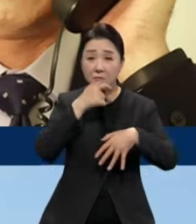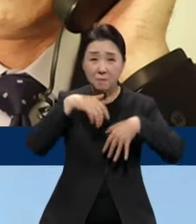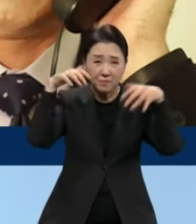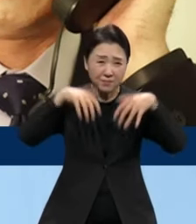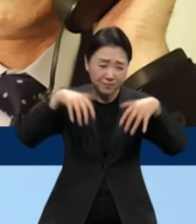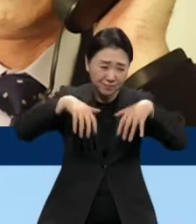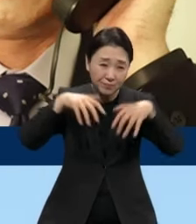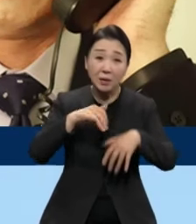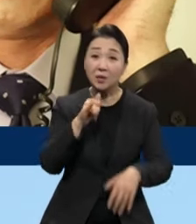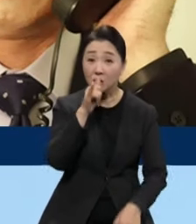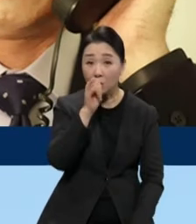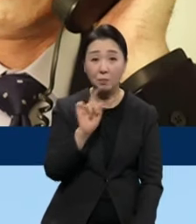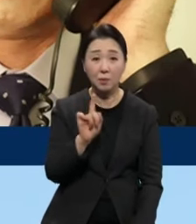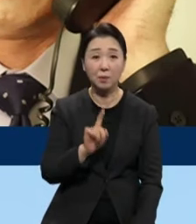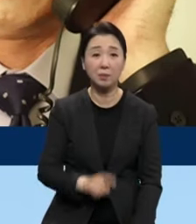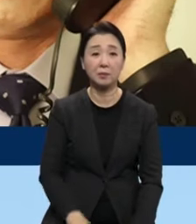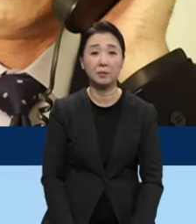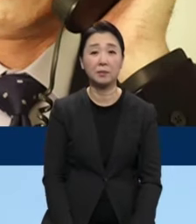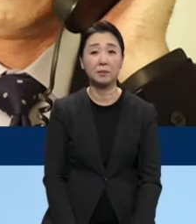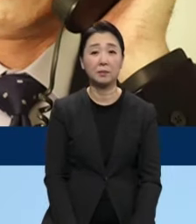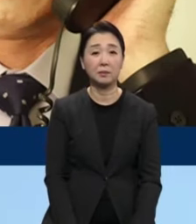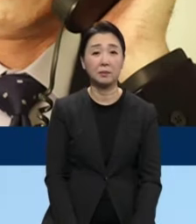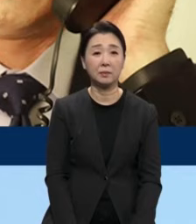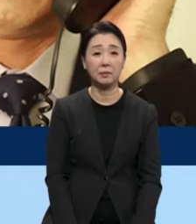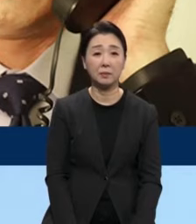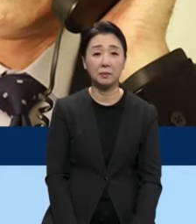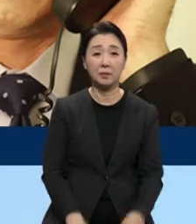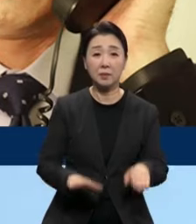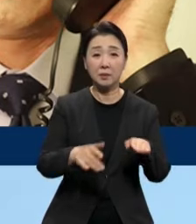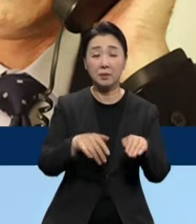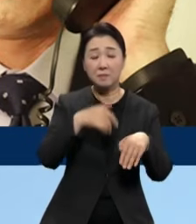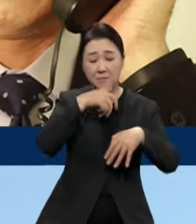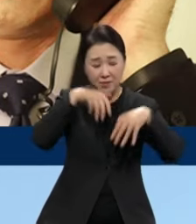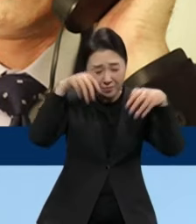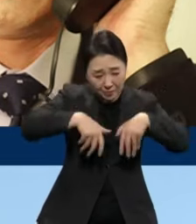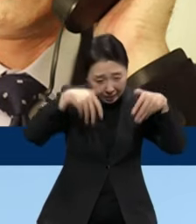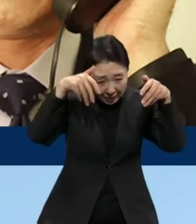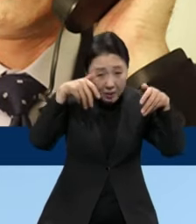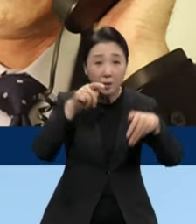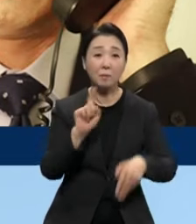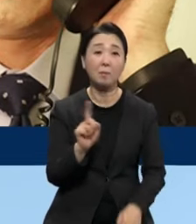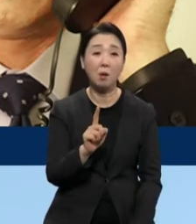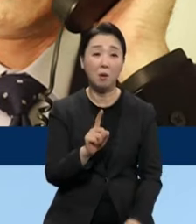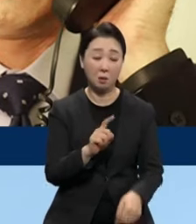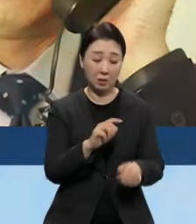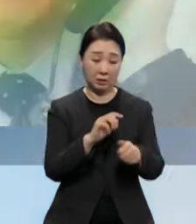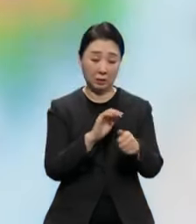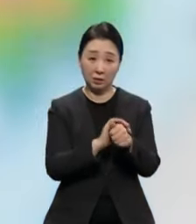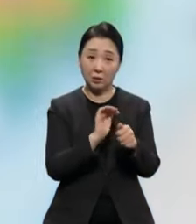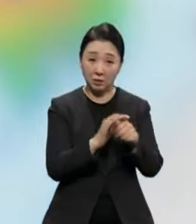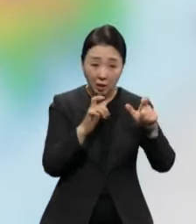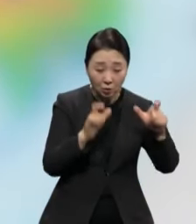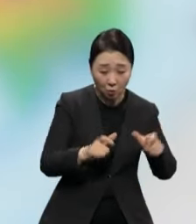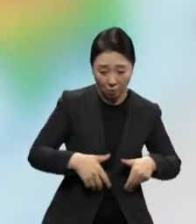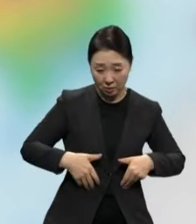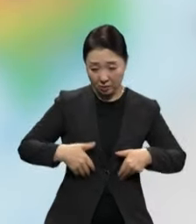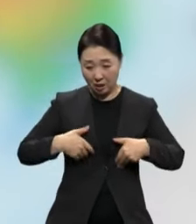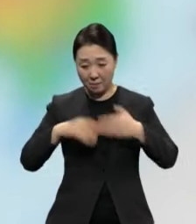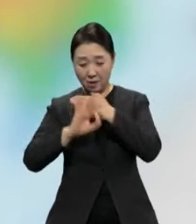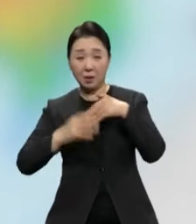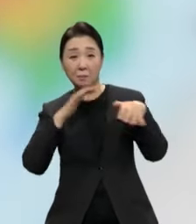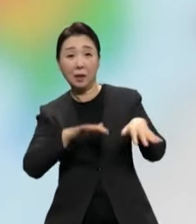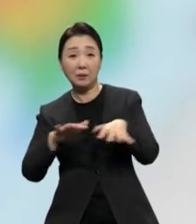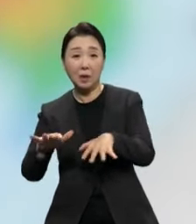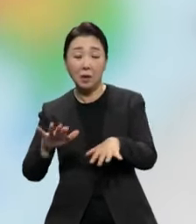비가 강하게 내리는 곳이 있나요네 지금이 시각 비가 집중되는 곳은 경상도와 남해 아입니다 특히 오늘 새벽